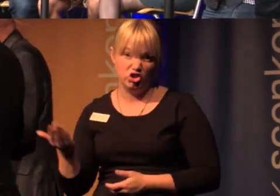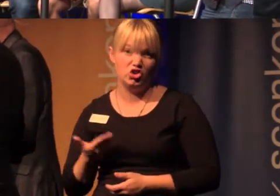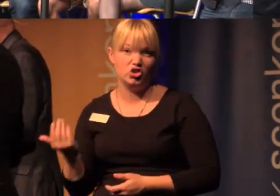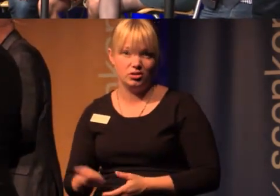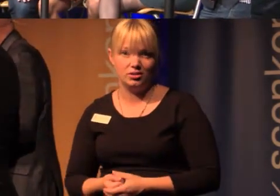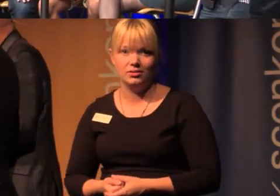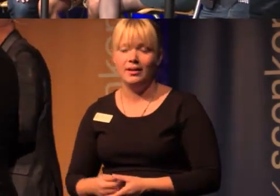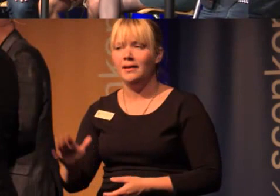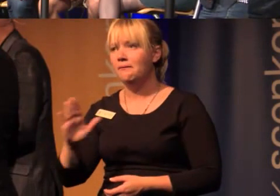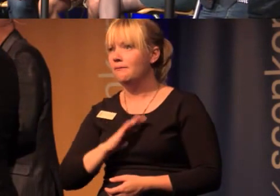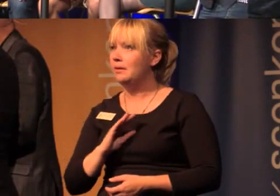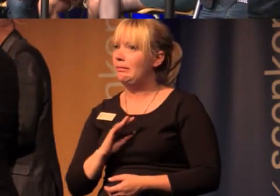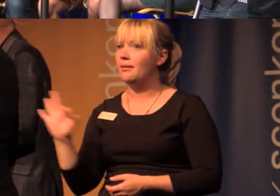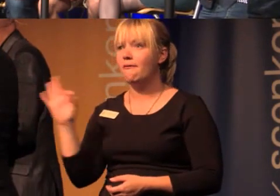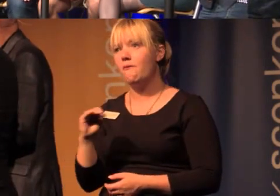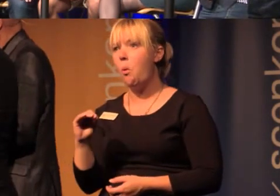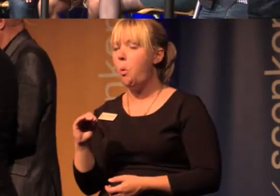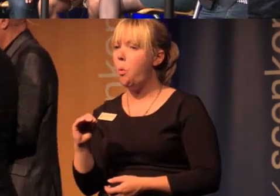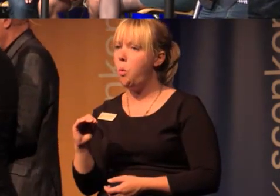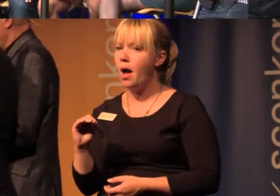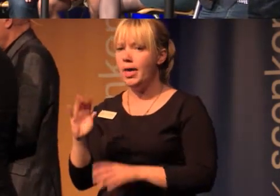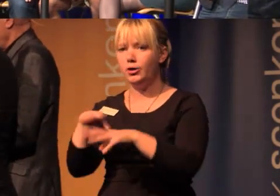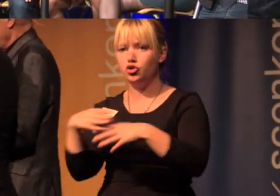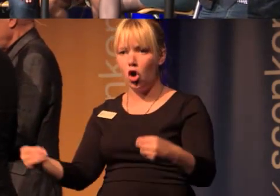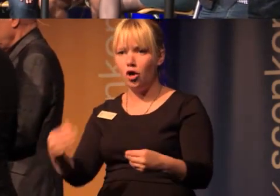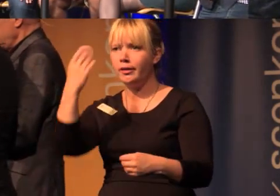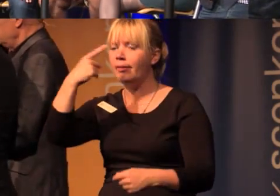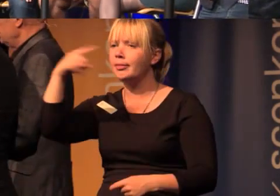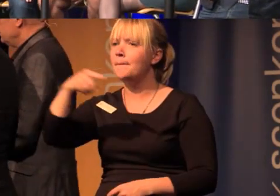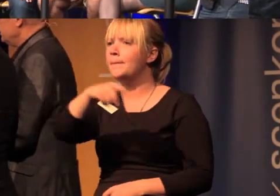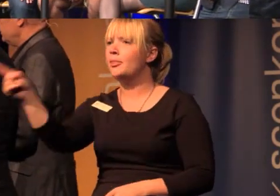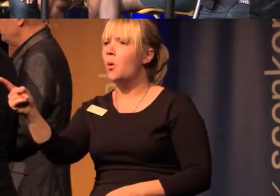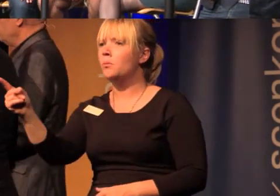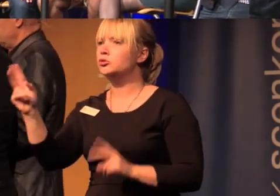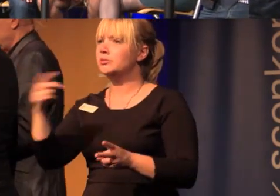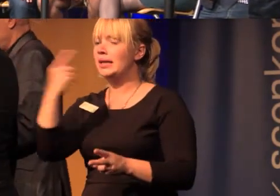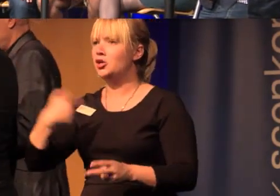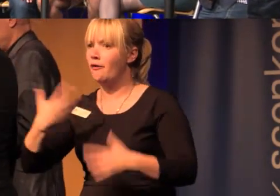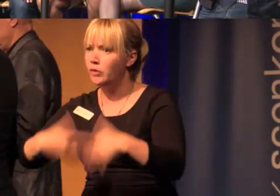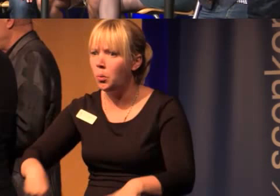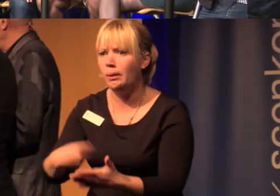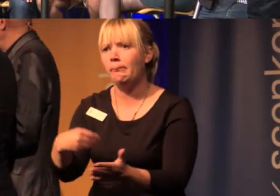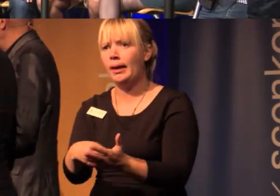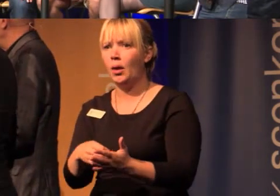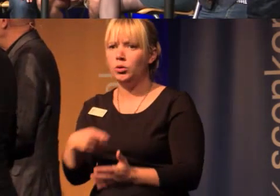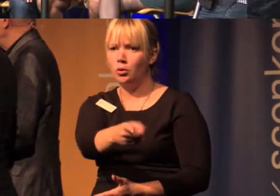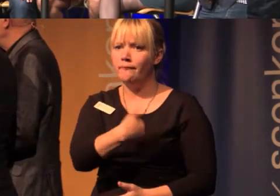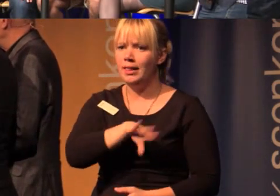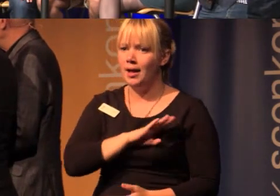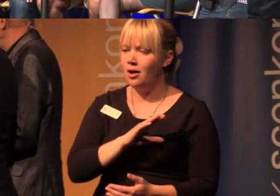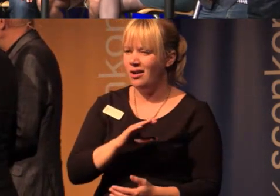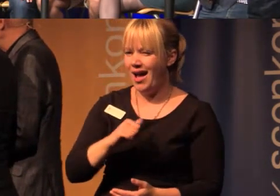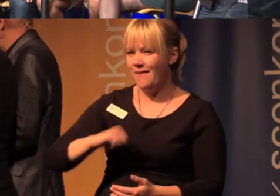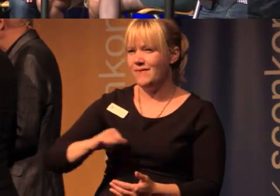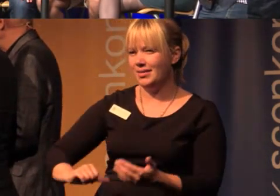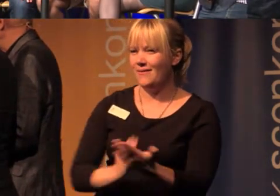det verkligen drabbar ekonomiskt de aktörer som påstår att de förlorar mångmiljardbelopp på detta. Jag tror